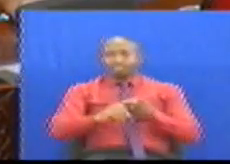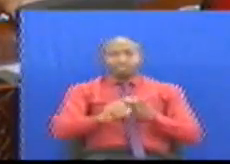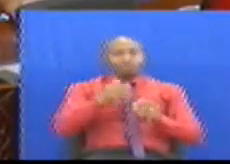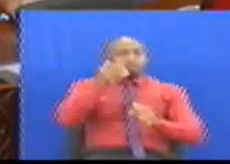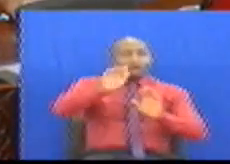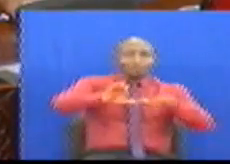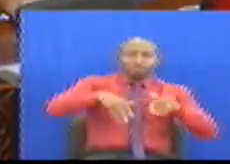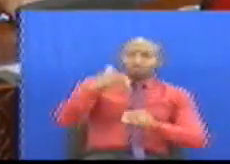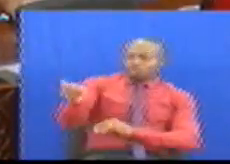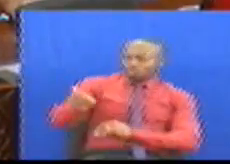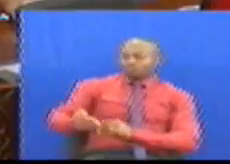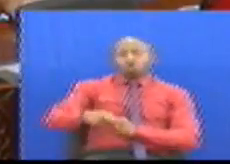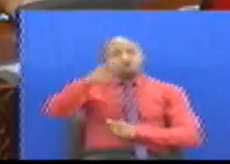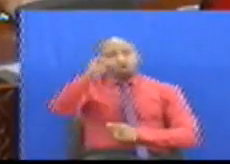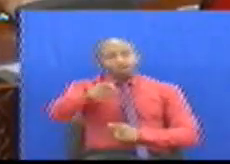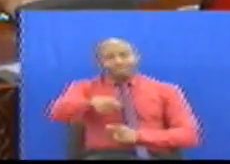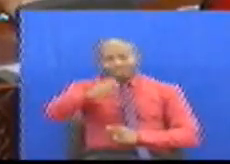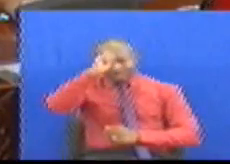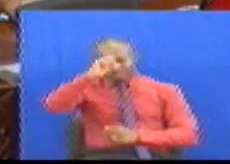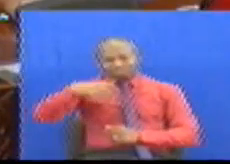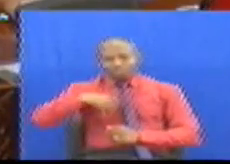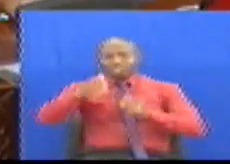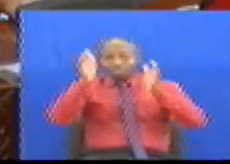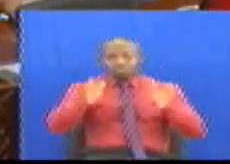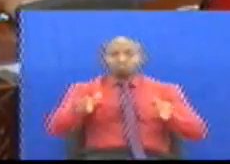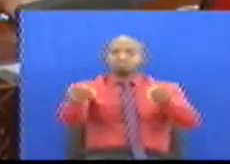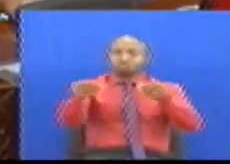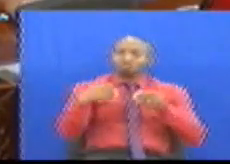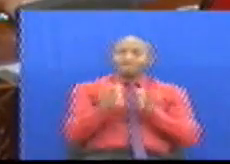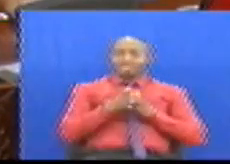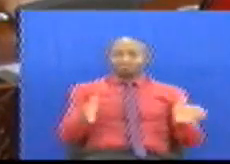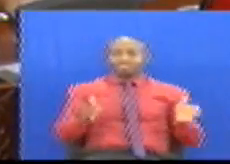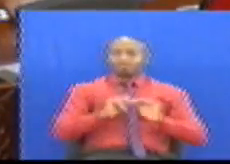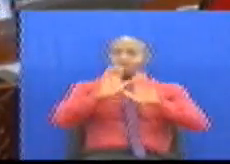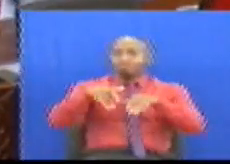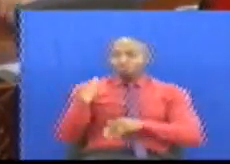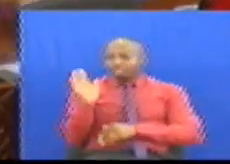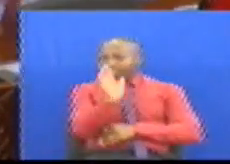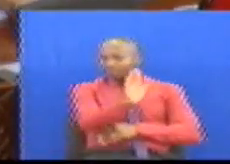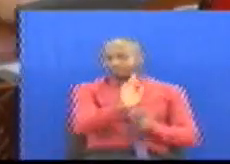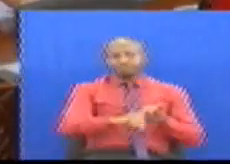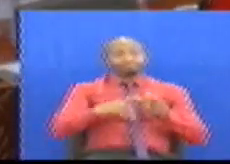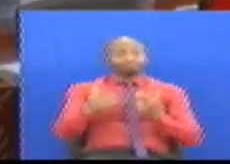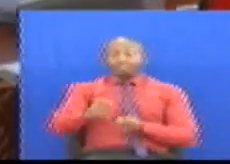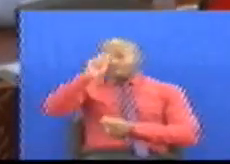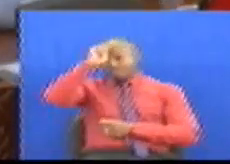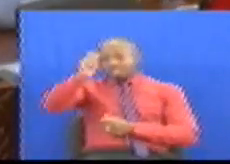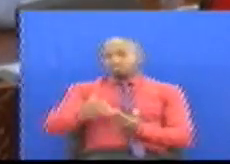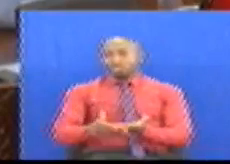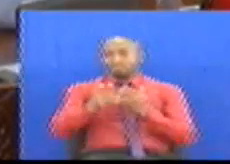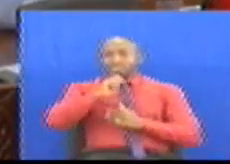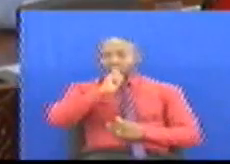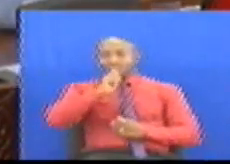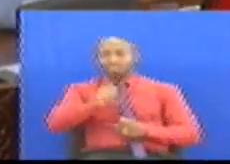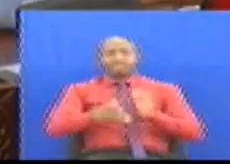wazoefu. Hongera sana Mheshimiwa Waziri Mkuu kwa kutupa nafasi hiyo wabunge wako. Mheshimiwa Naibu Spika,